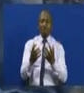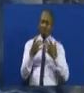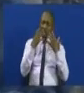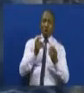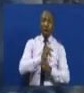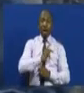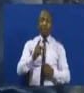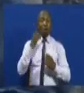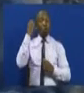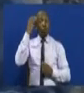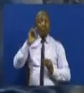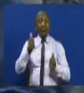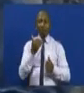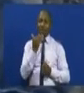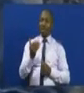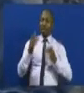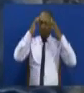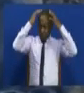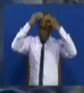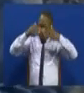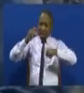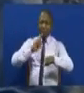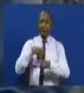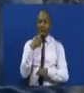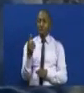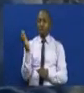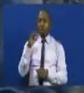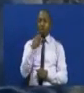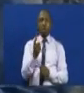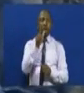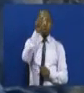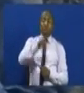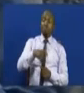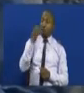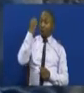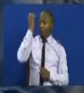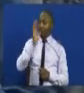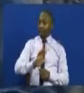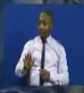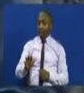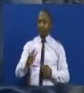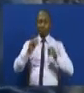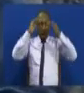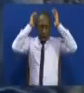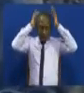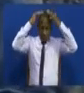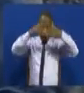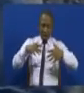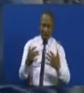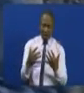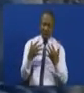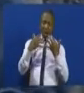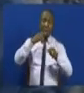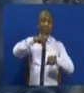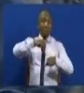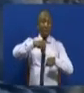kama hujaugua, angalau mara moja kwa siku. Tofauti na ambaye ameshaugua, anaweza akafanya asubuhi na jioni, lakini ambaye